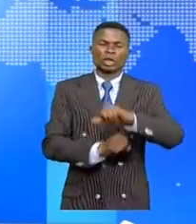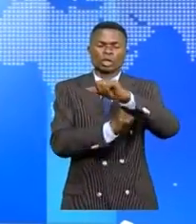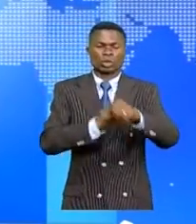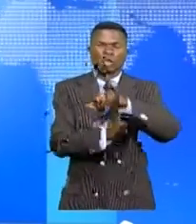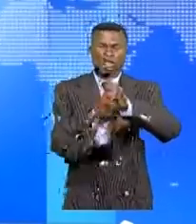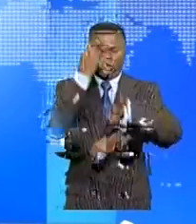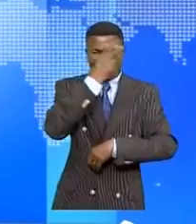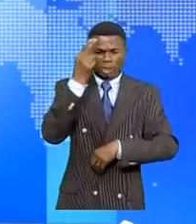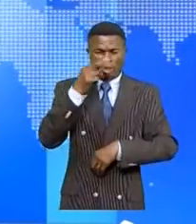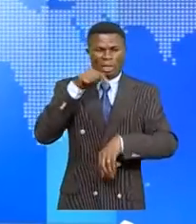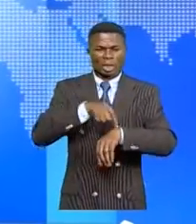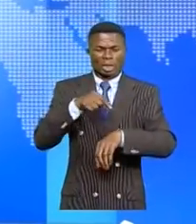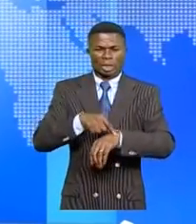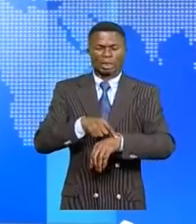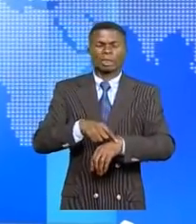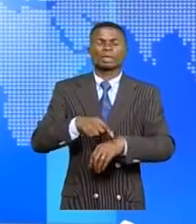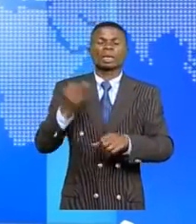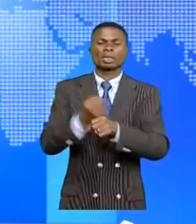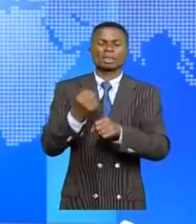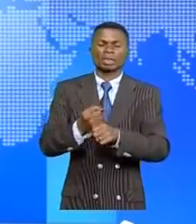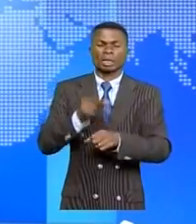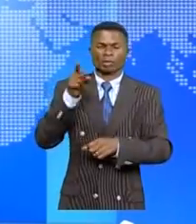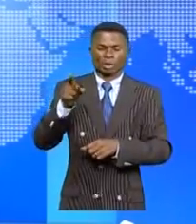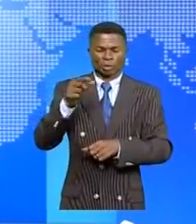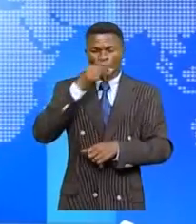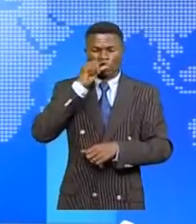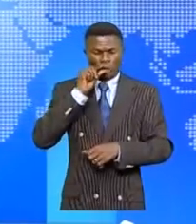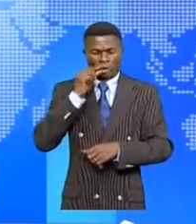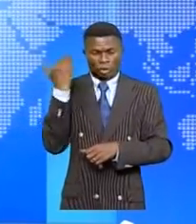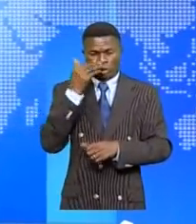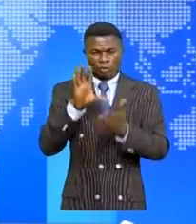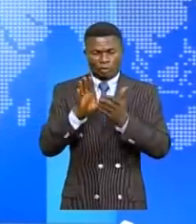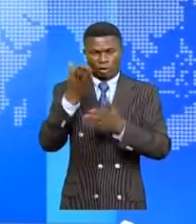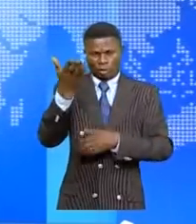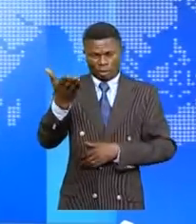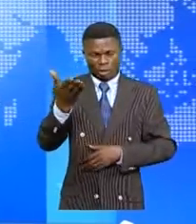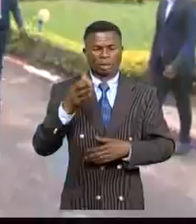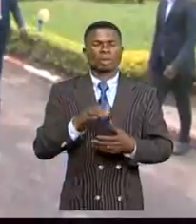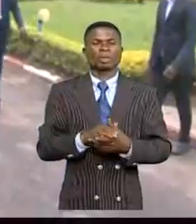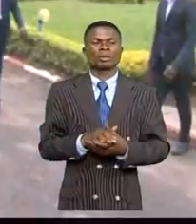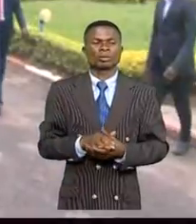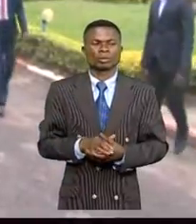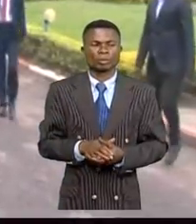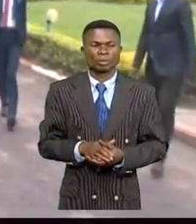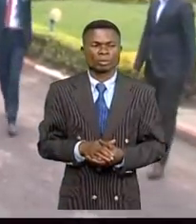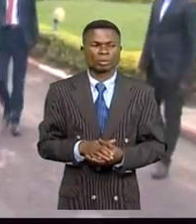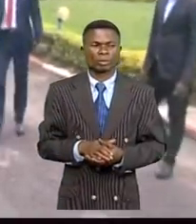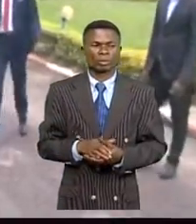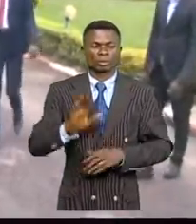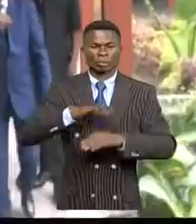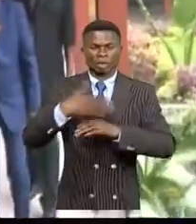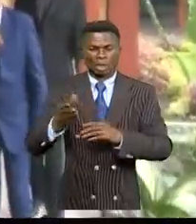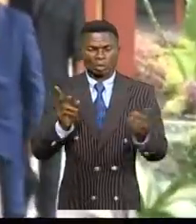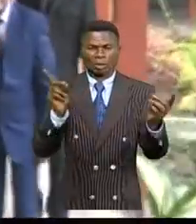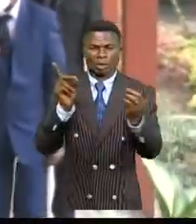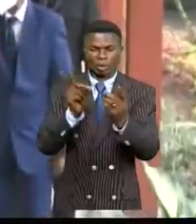durant tout le mandat du bureau Bosso, Bernard Baudot, Sylvie Mwembo et Jérémy Kiagouité. Au lendemain de la